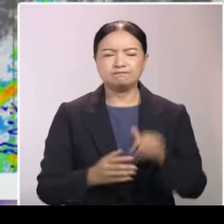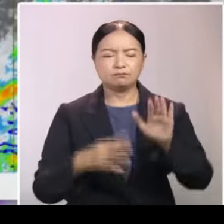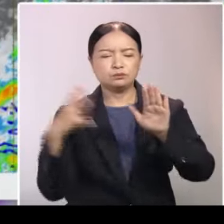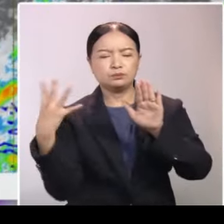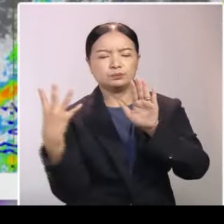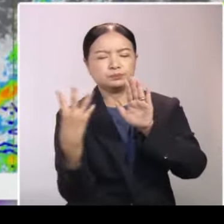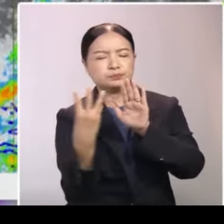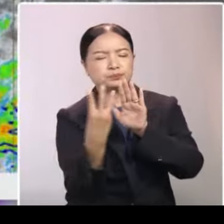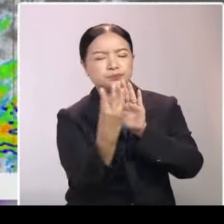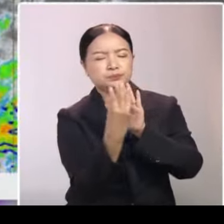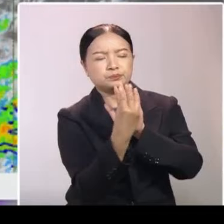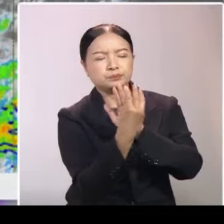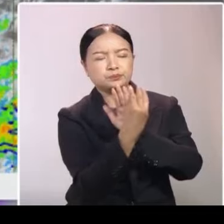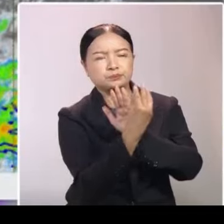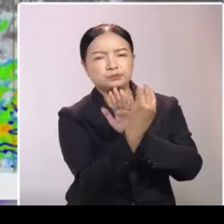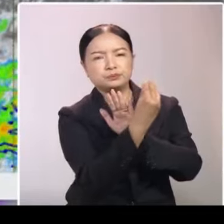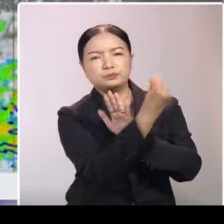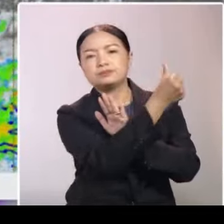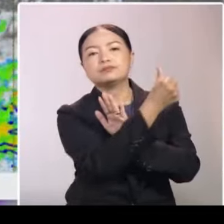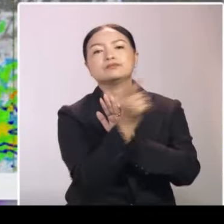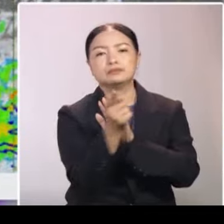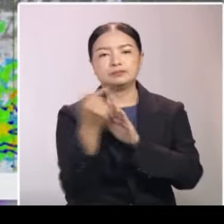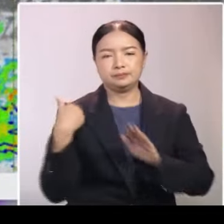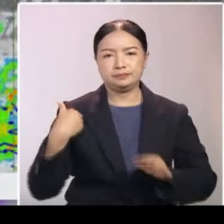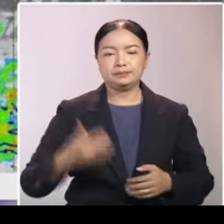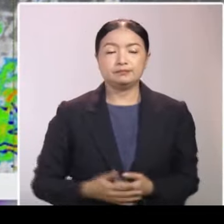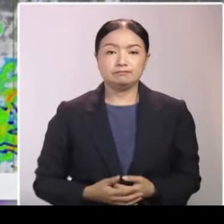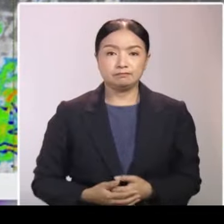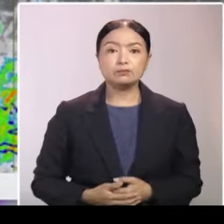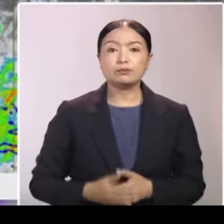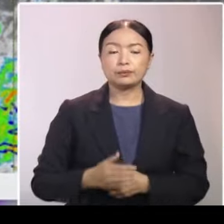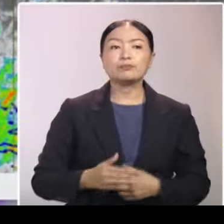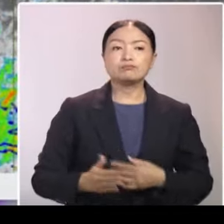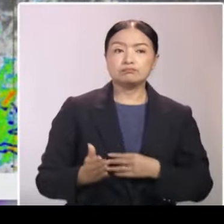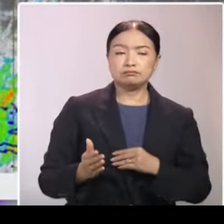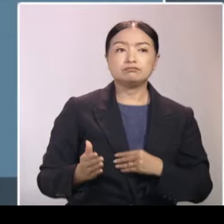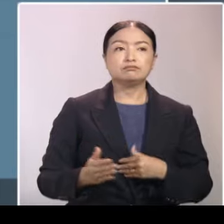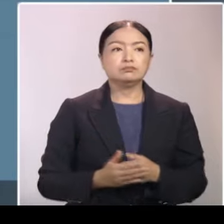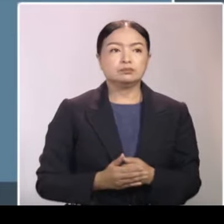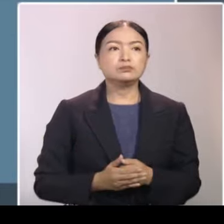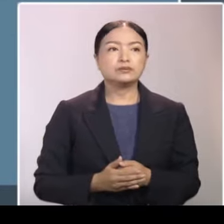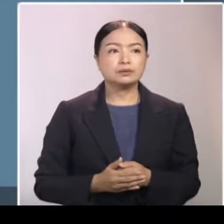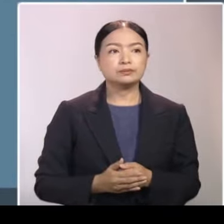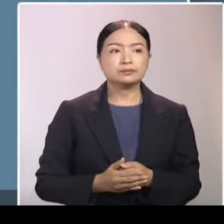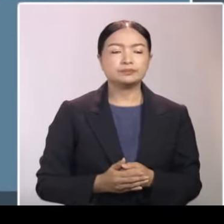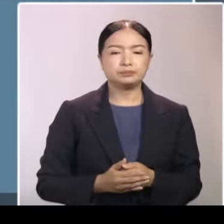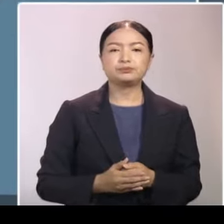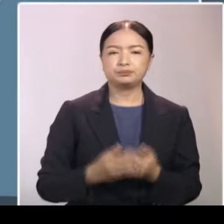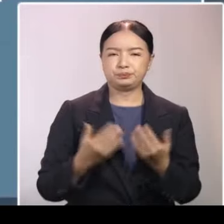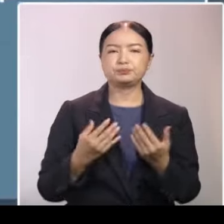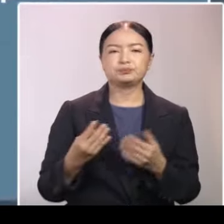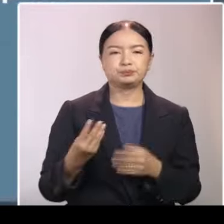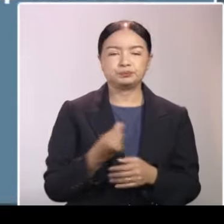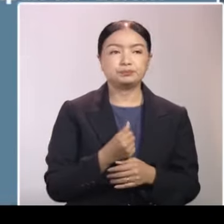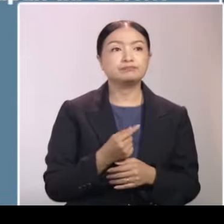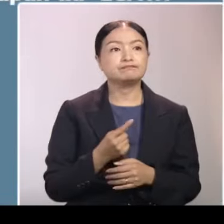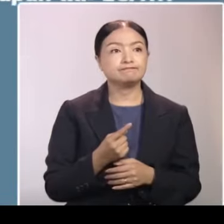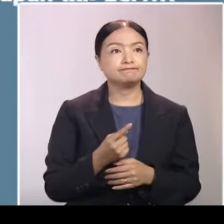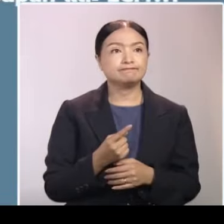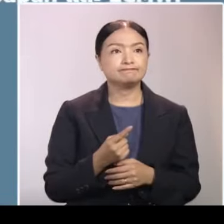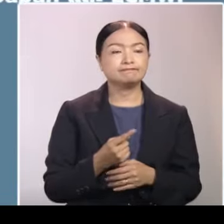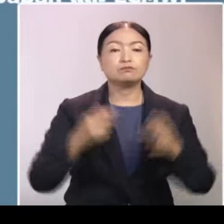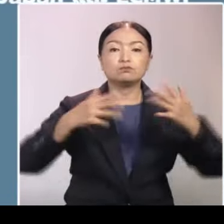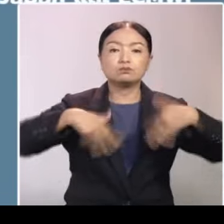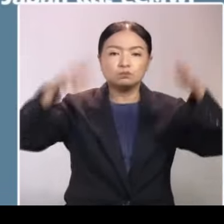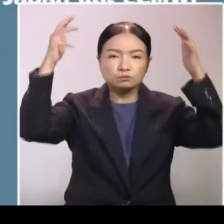ลงเป็นหย่อมความกดอากาศต่ำกำลังแรงต่อไปค่ะพายุก็มีแนวโน้มที่จะอ่อนกำลังลงเร็วนะคะอาจจะทำให้